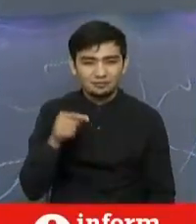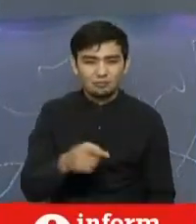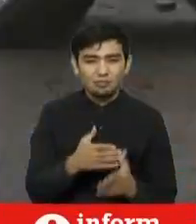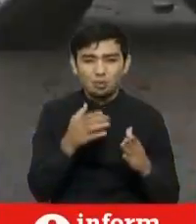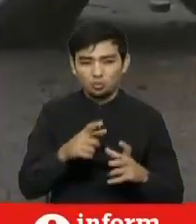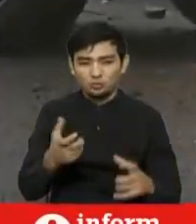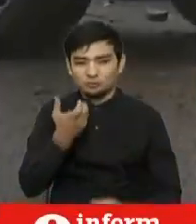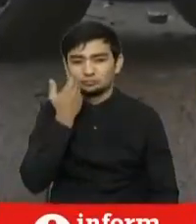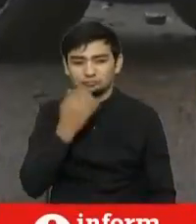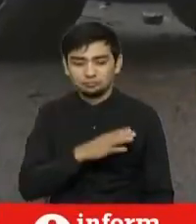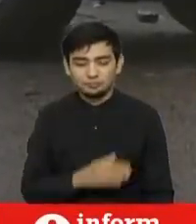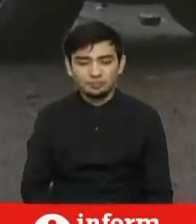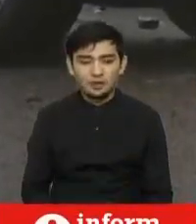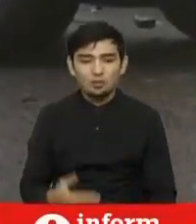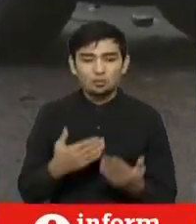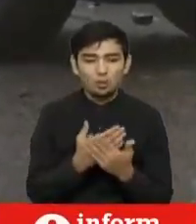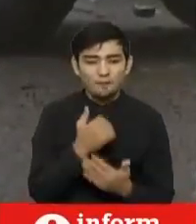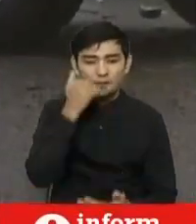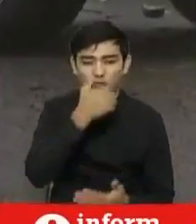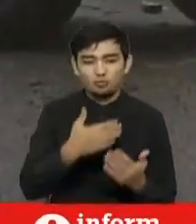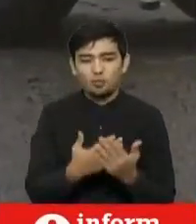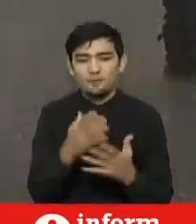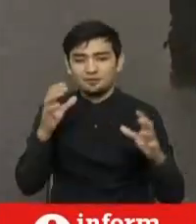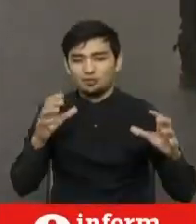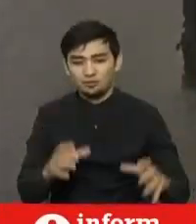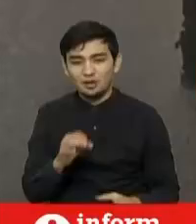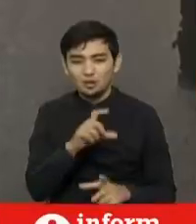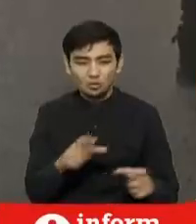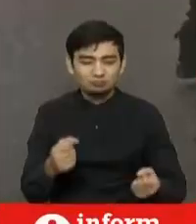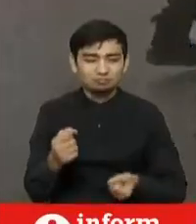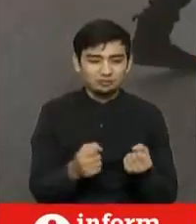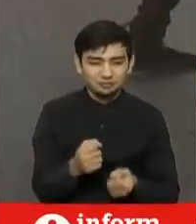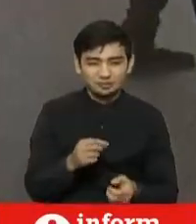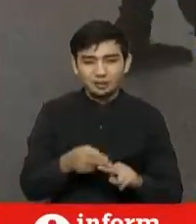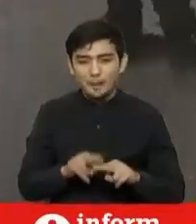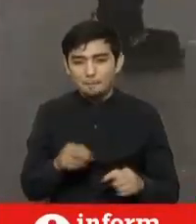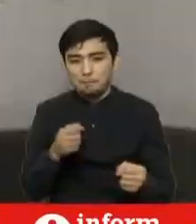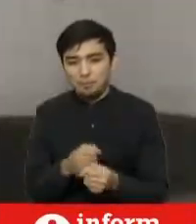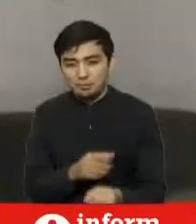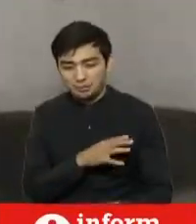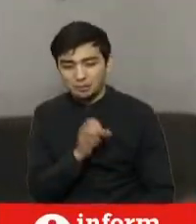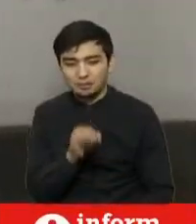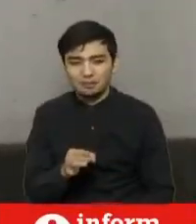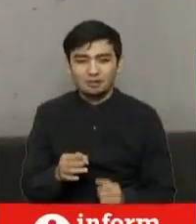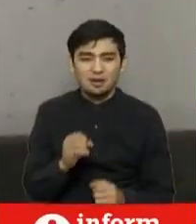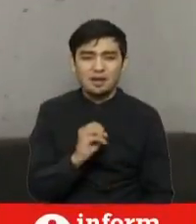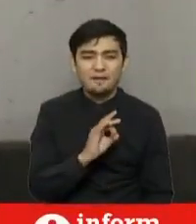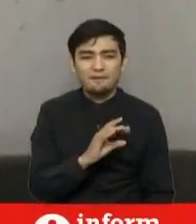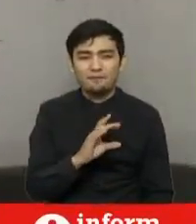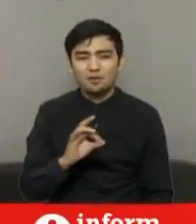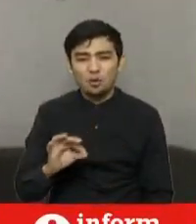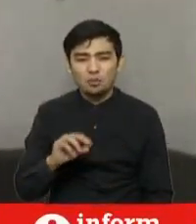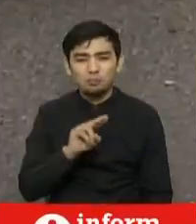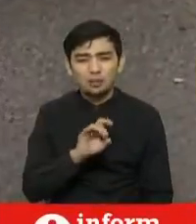человек. Новый год – новые правила. Теперь водители могут несущественное ДТП оформить по Европротоколу, не